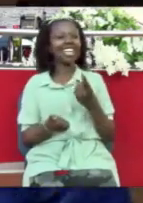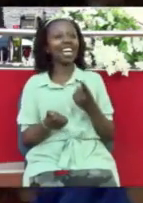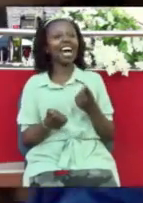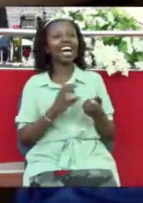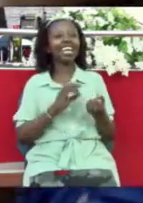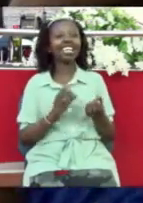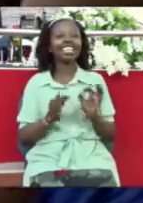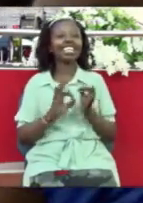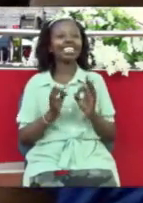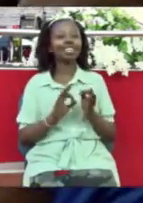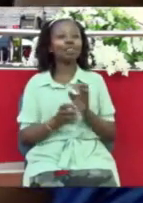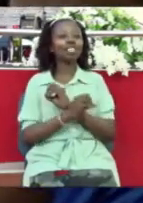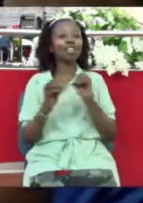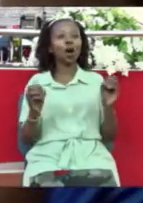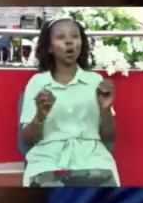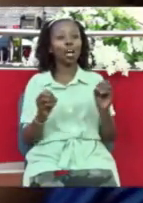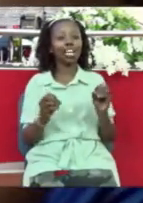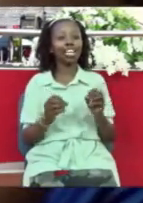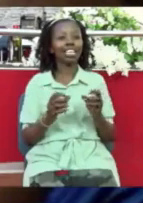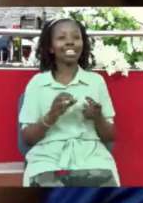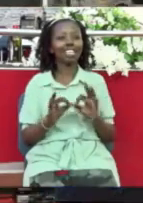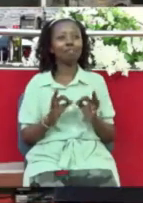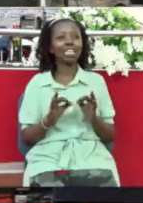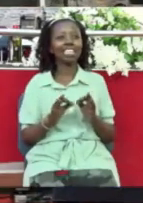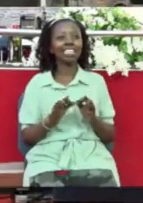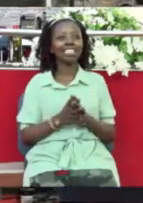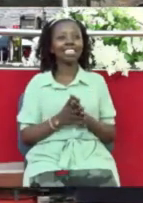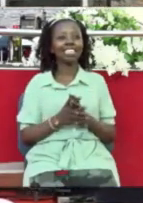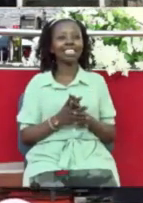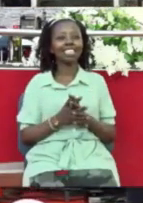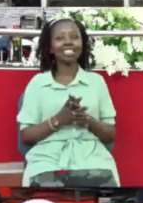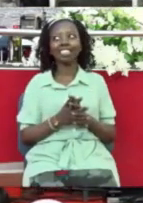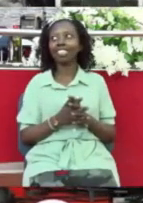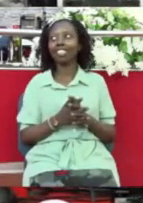Nilikuwa nakupenda maendeleo sana na kuendelea. Amen.